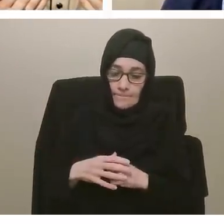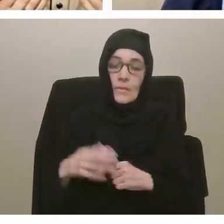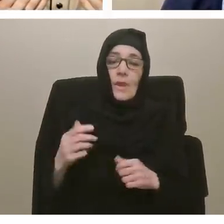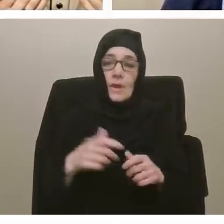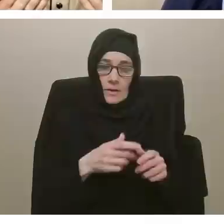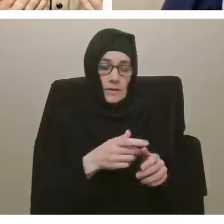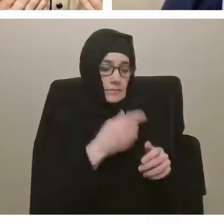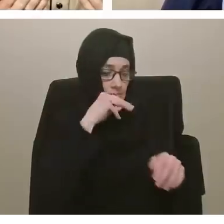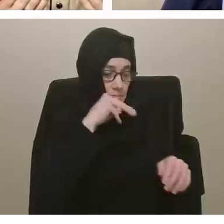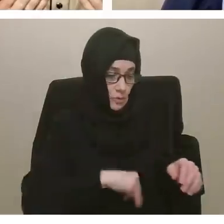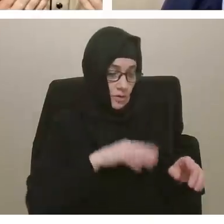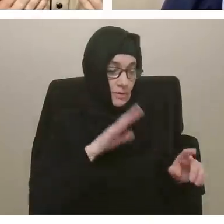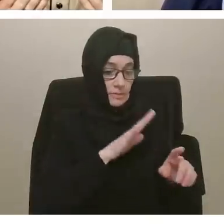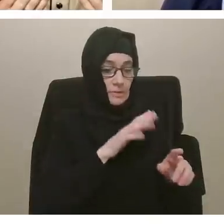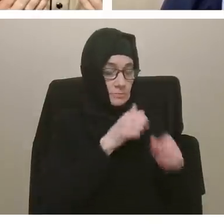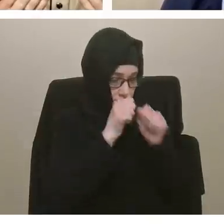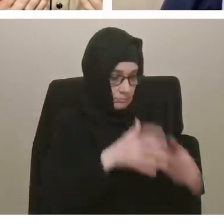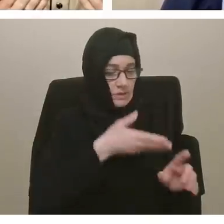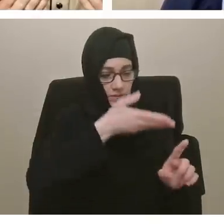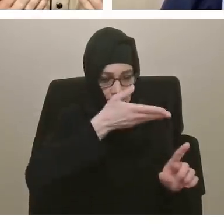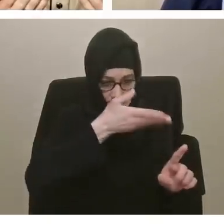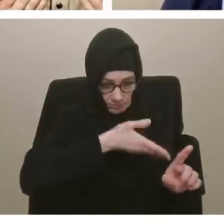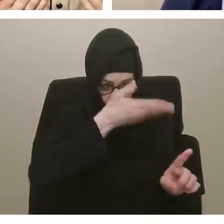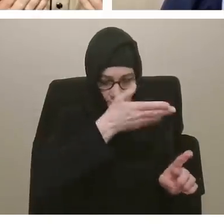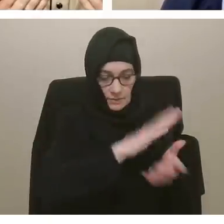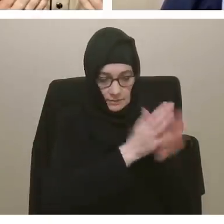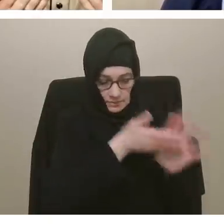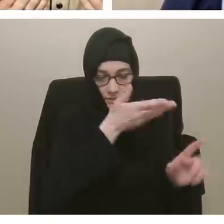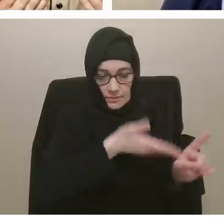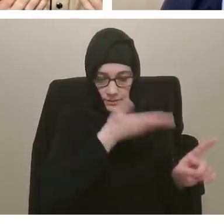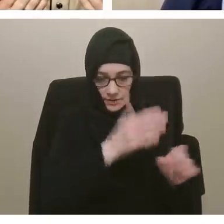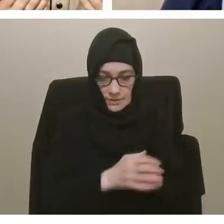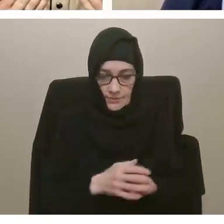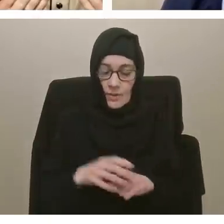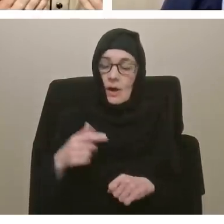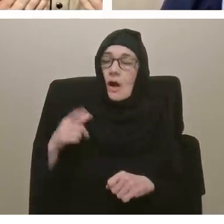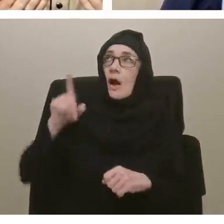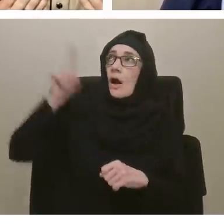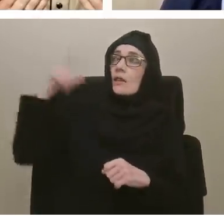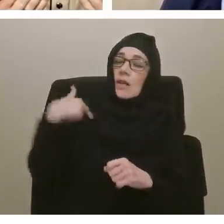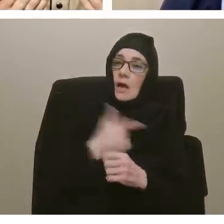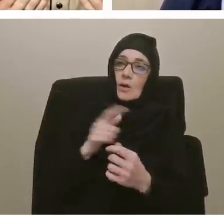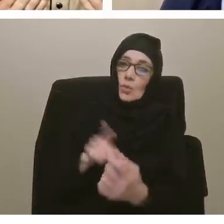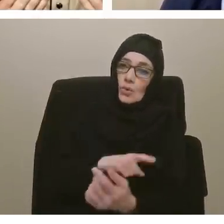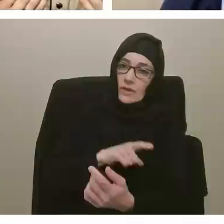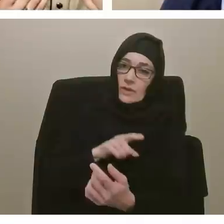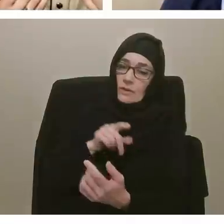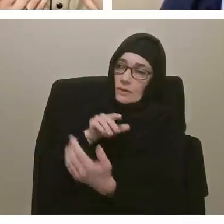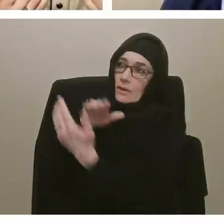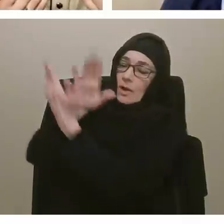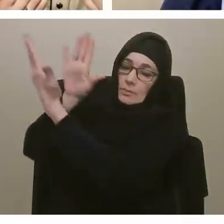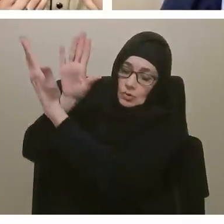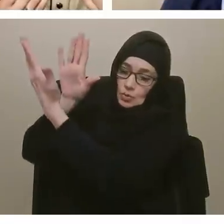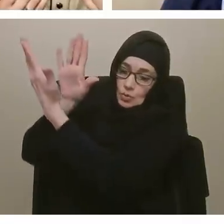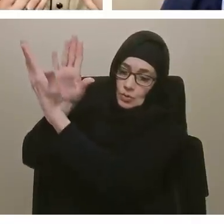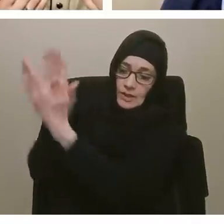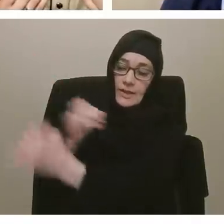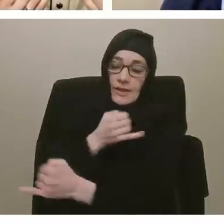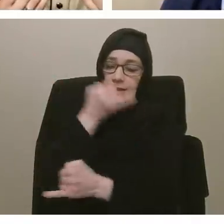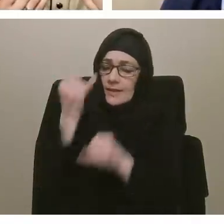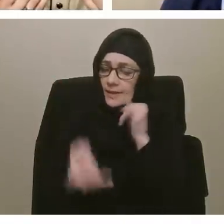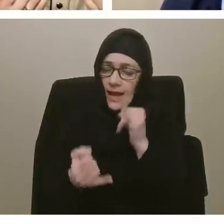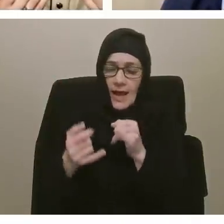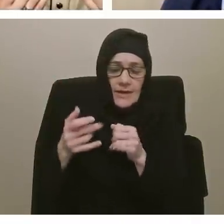سيدنا محمد في الأولين وفي الآخرين في الملأ الأعلى إلى يوم الدين. يا الله, we come to you in these last